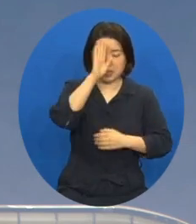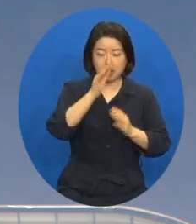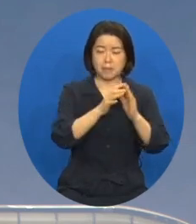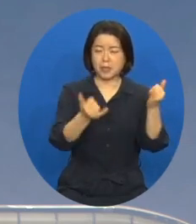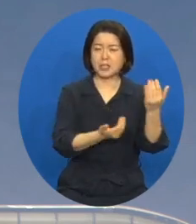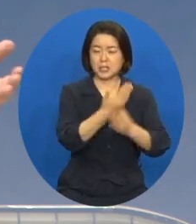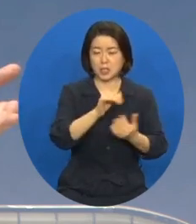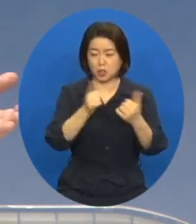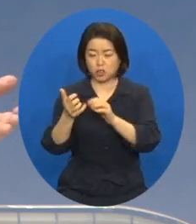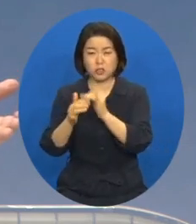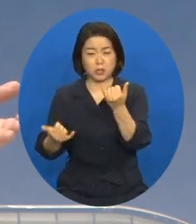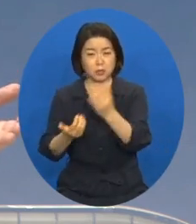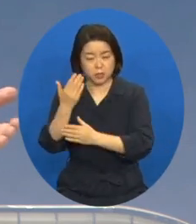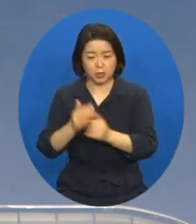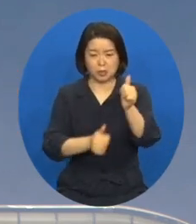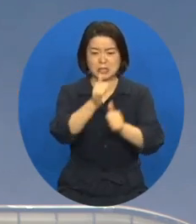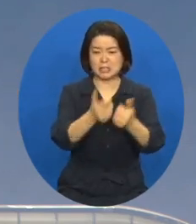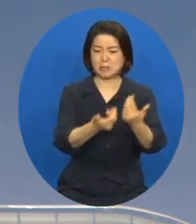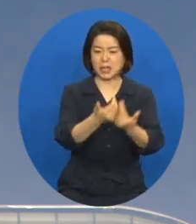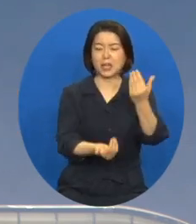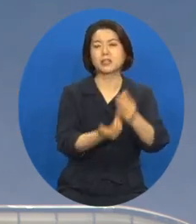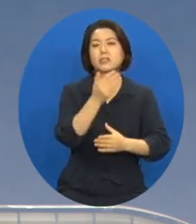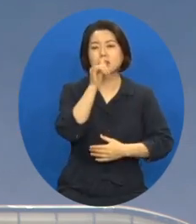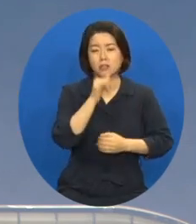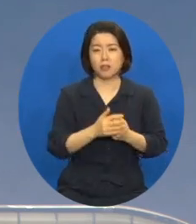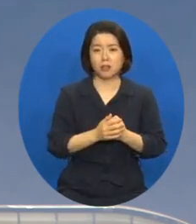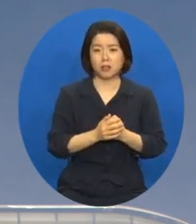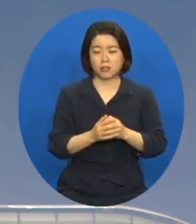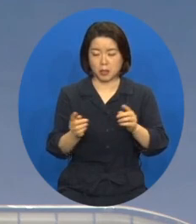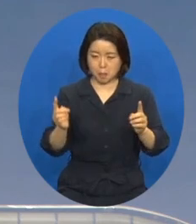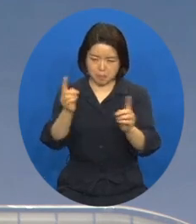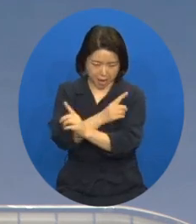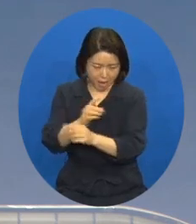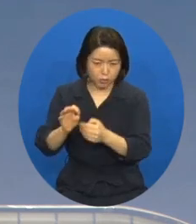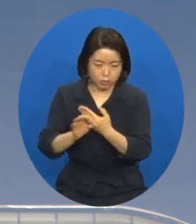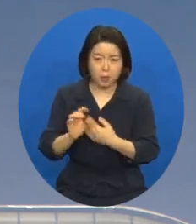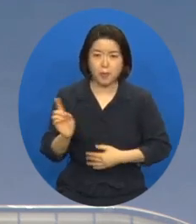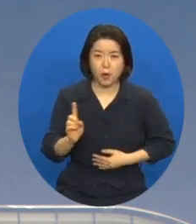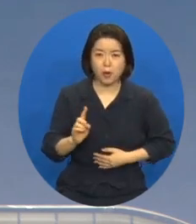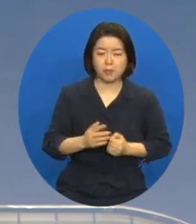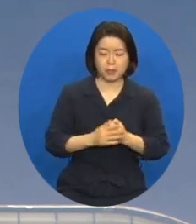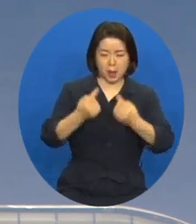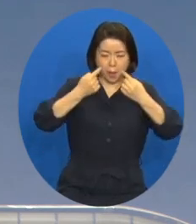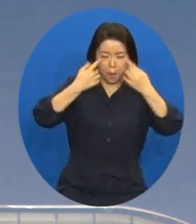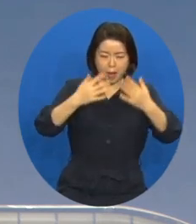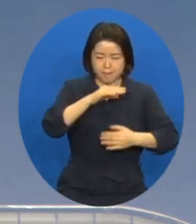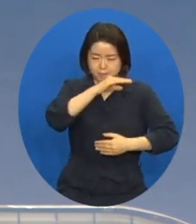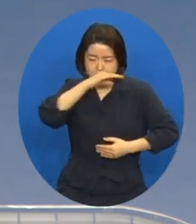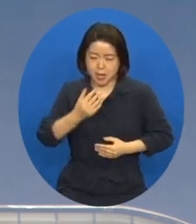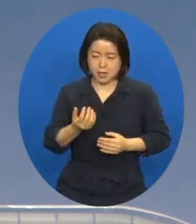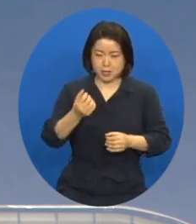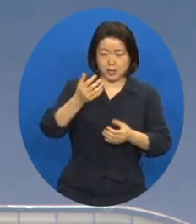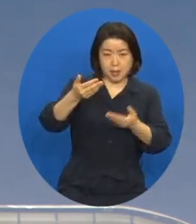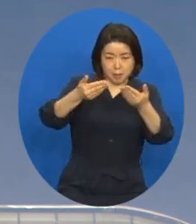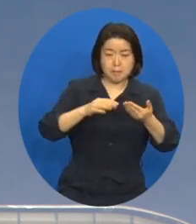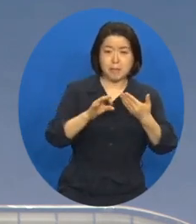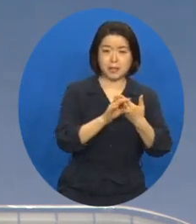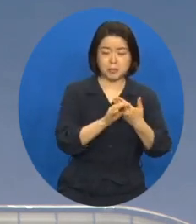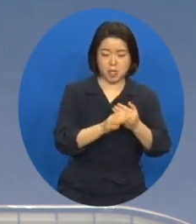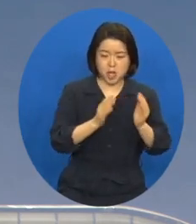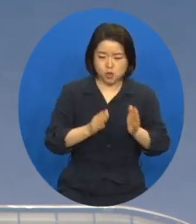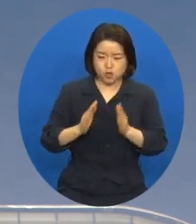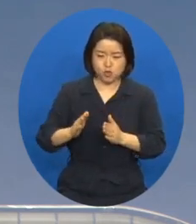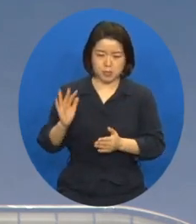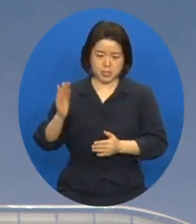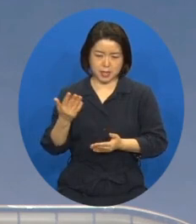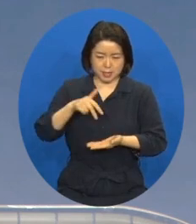사람도 생기고 시험도 일어나고 그랬다면, 뒤집어 이야기하면 제대로 받으면, 준비된 자로